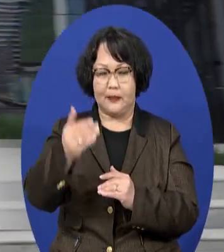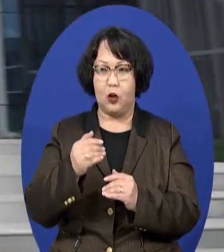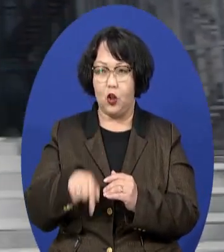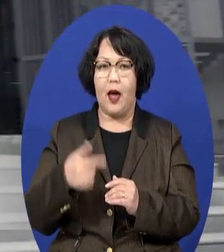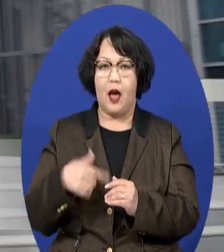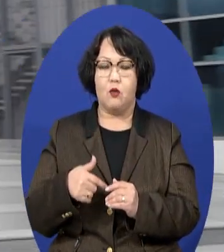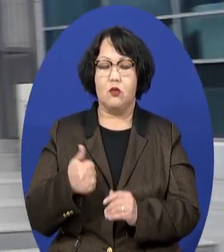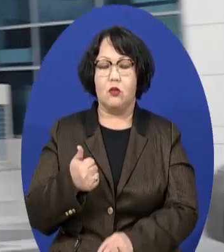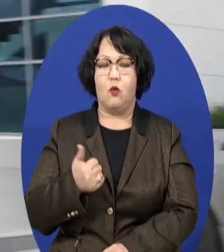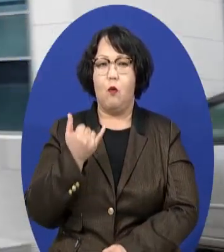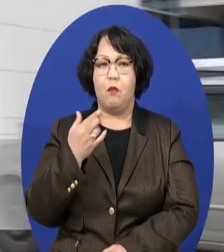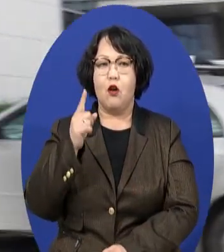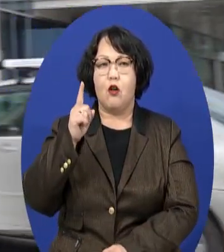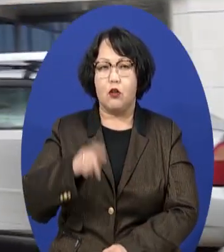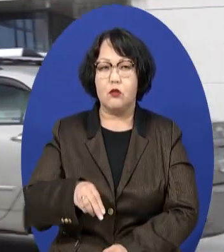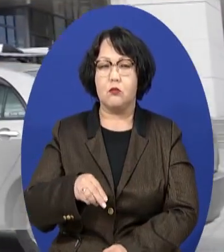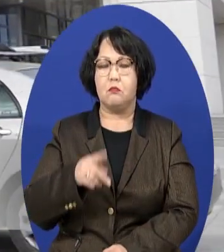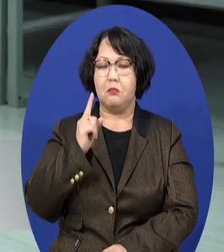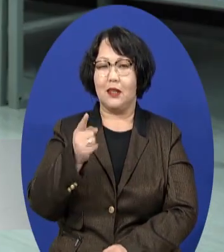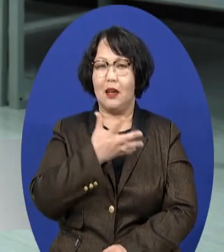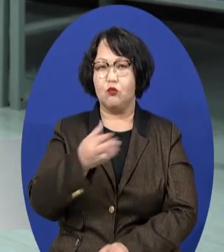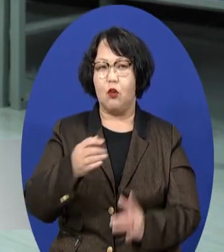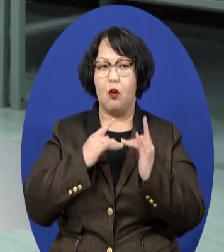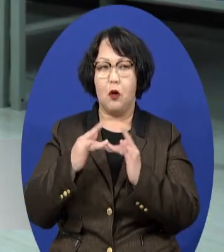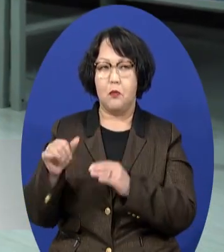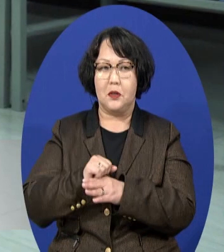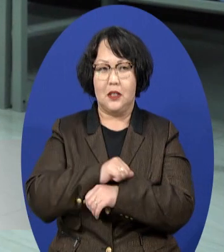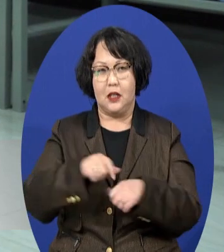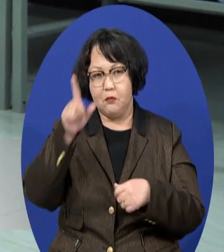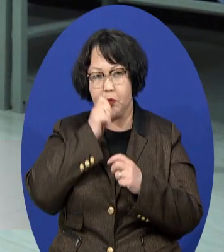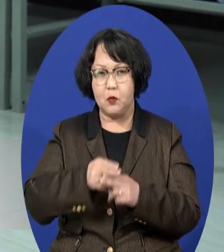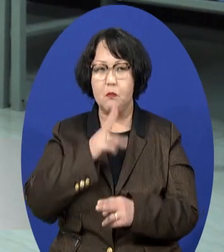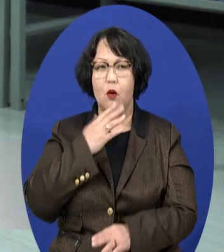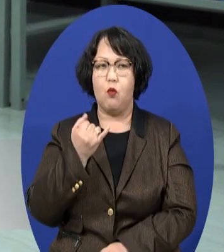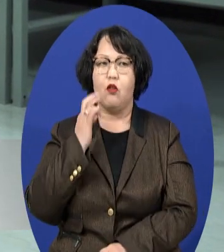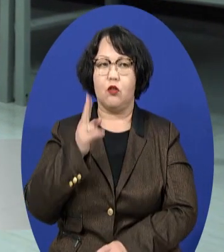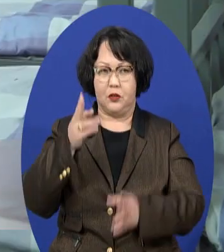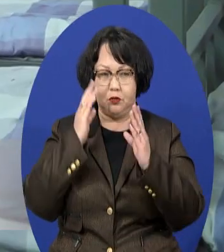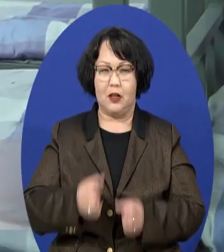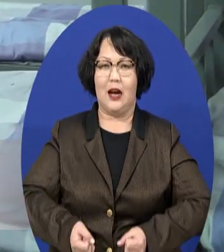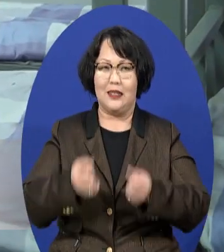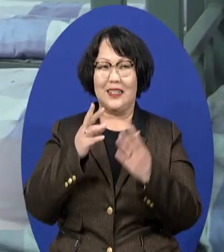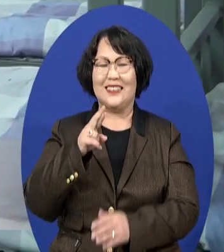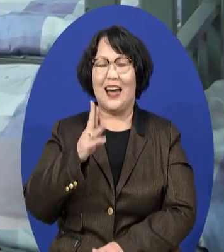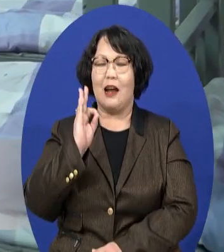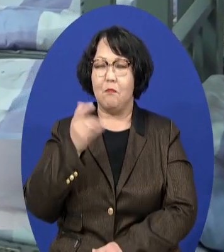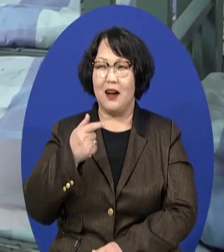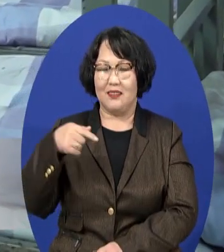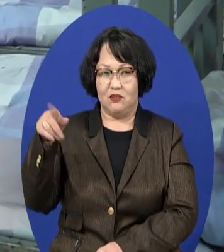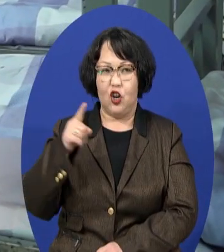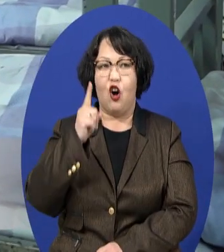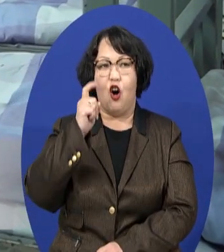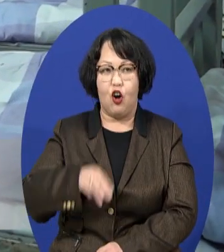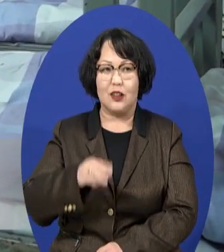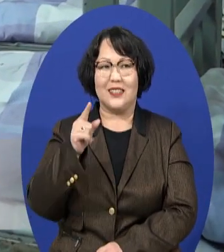Яг энэ жишгээр нийслэлд 1500 орд илгэж иргэдийн эмчлэхээр улсын онцгой хэмжээний шийдвэр гарсан. Энэ хүрээнд өнөөдөр ярмарт байрлах хотын